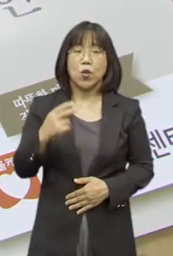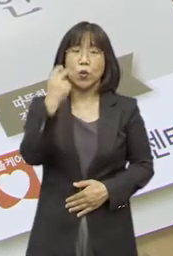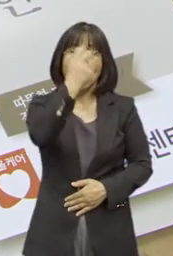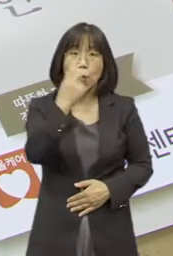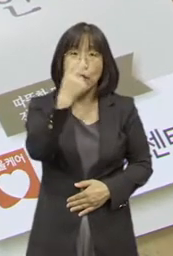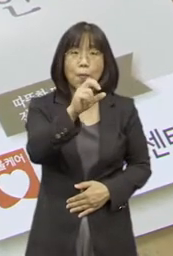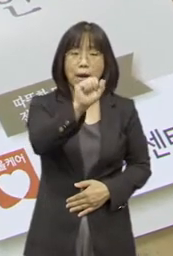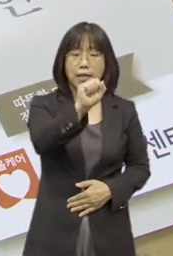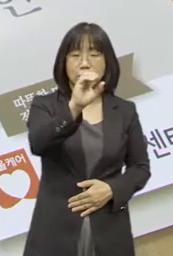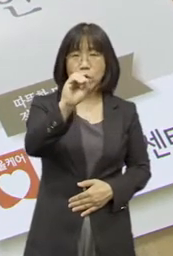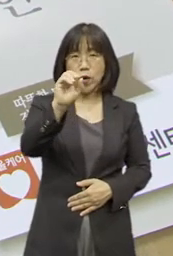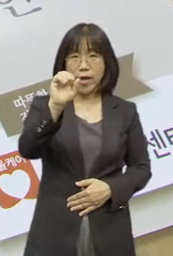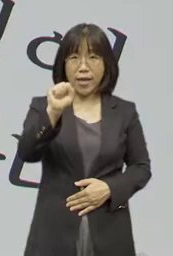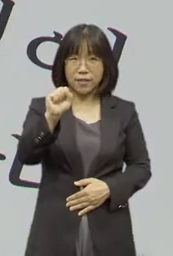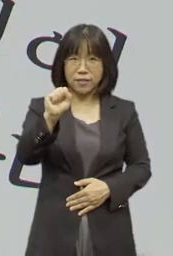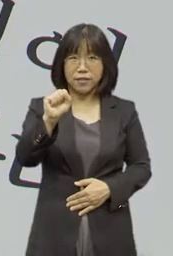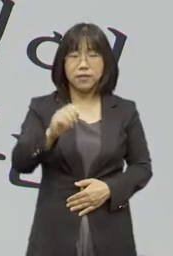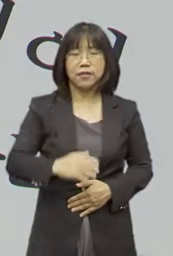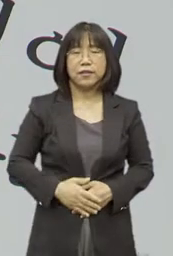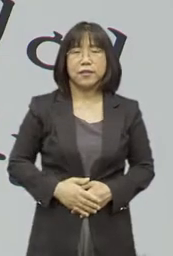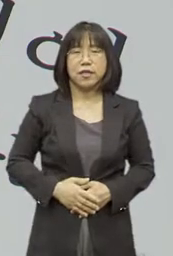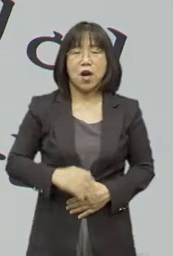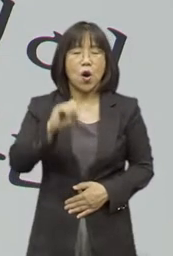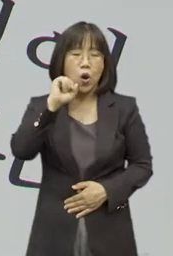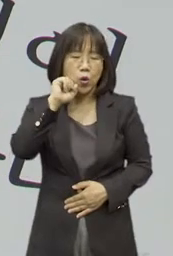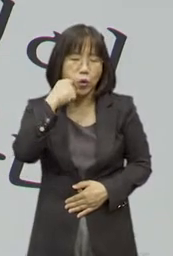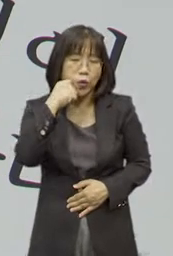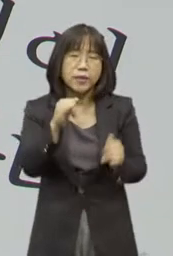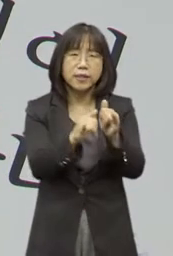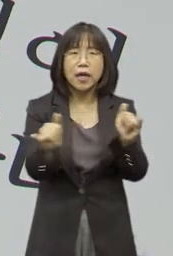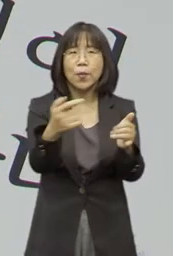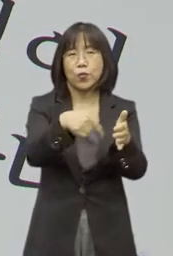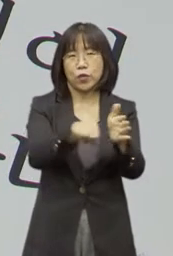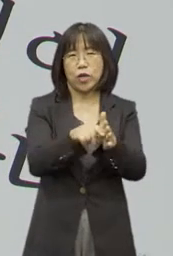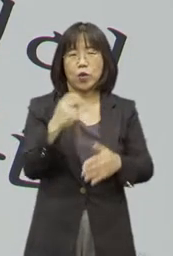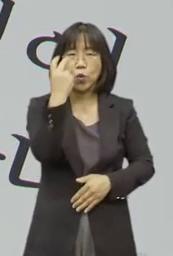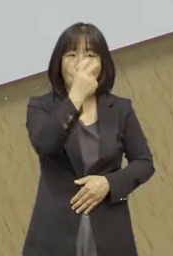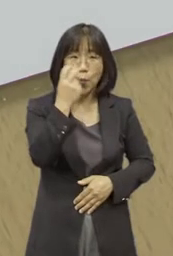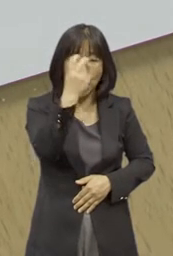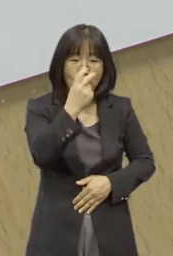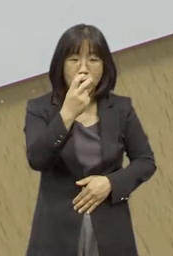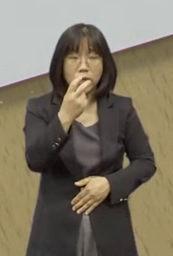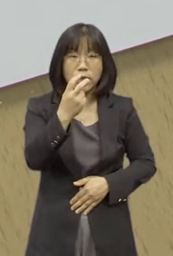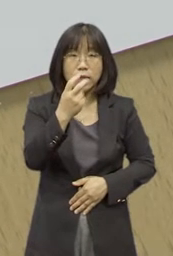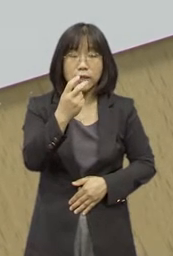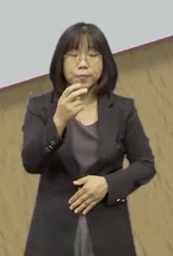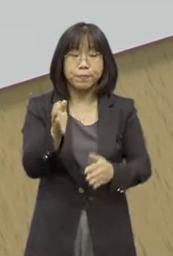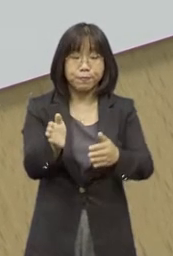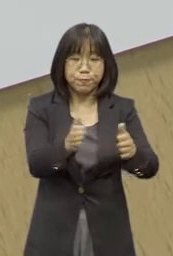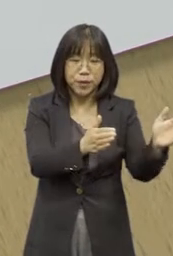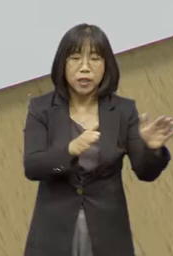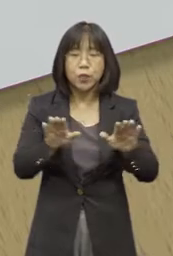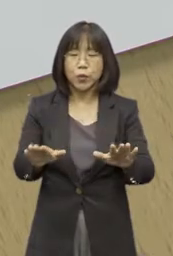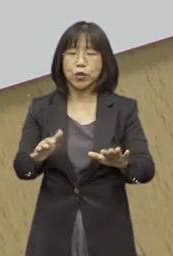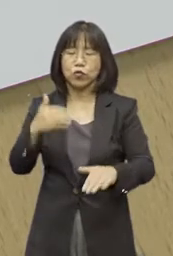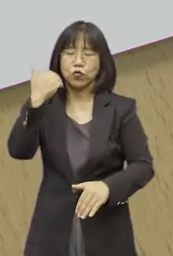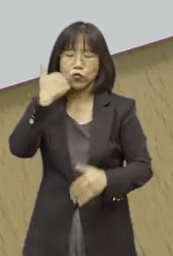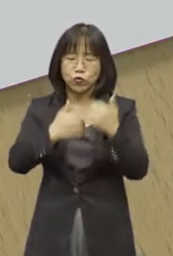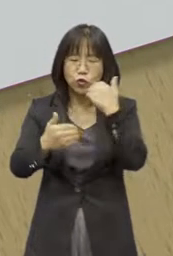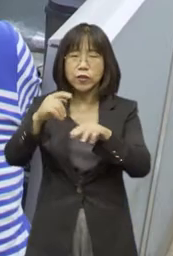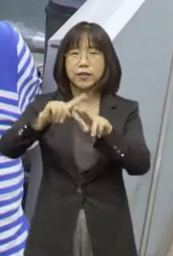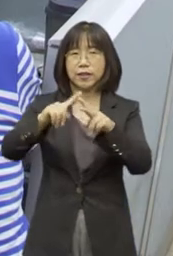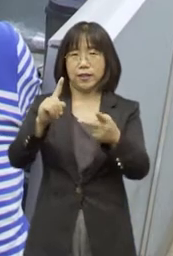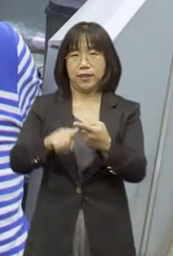돌봄 SOS센터는 취약계층 중심의 기존 돌봄 체계 영역을 확장해 돌봄을 필요로 하는 주민 누구에게나